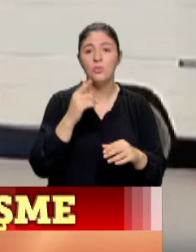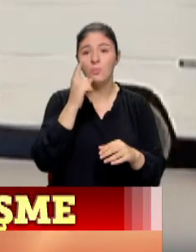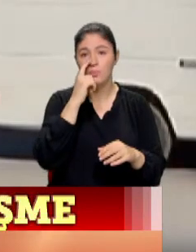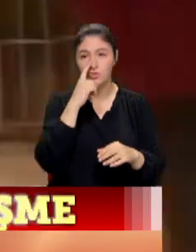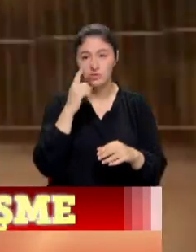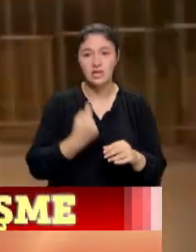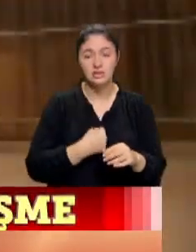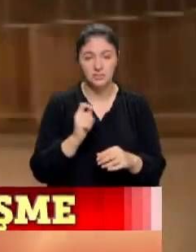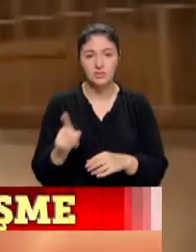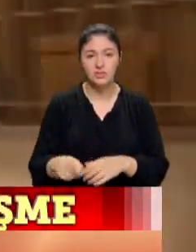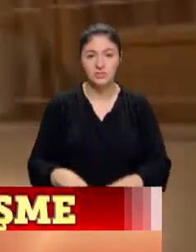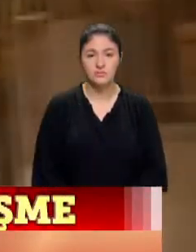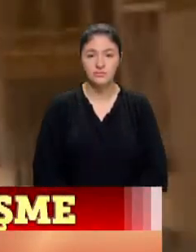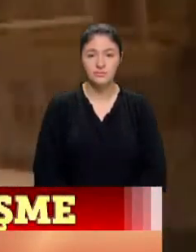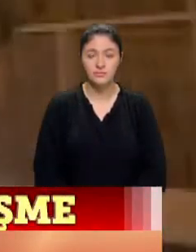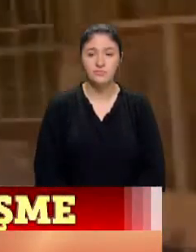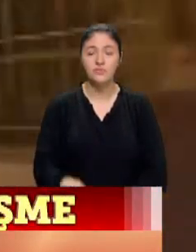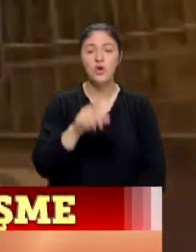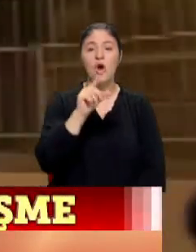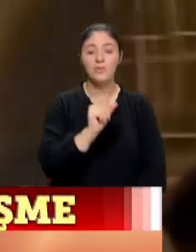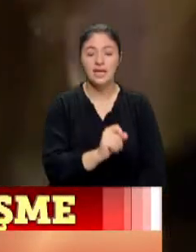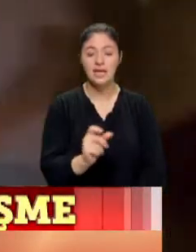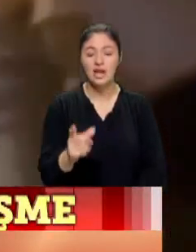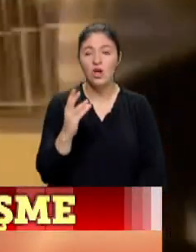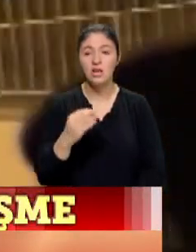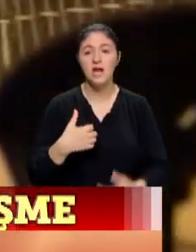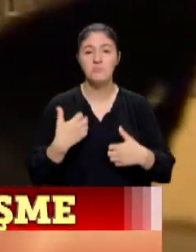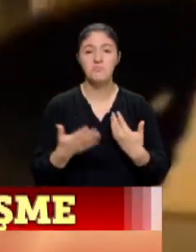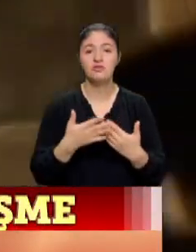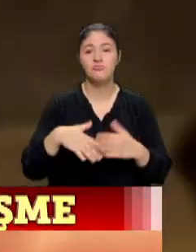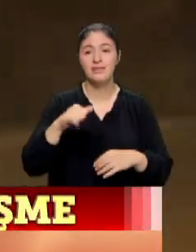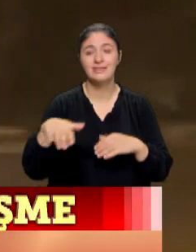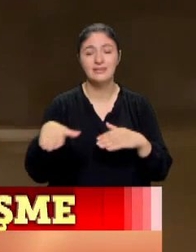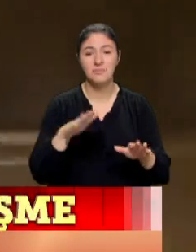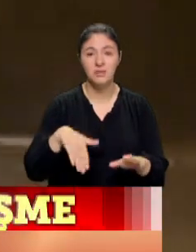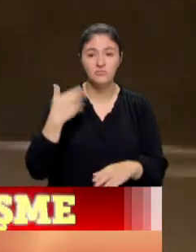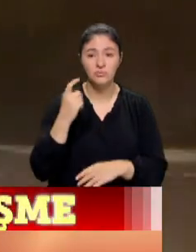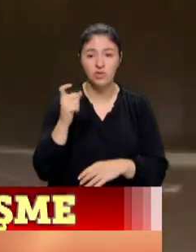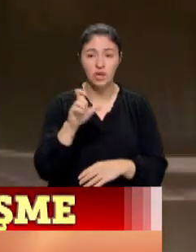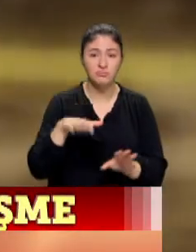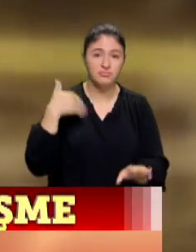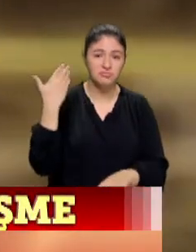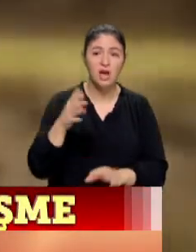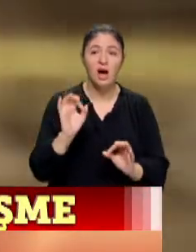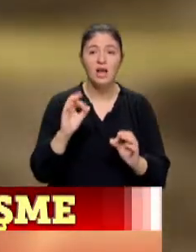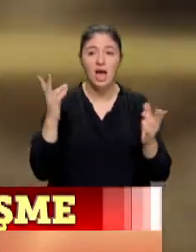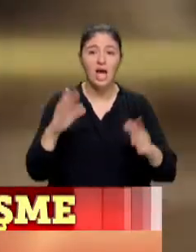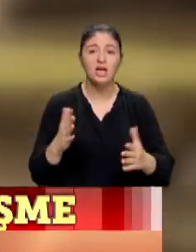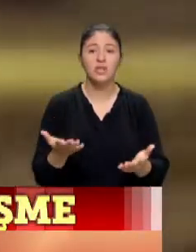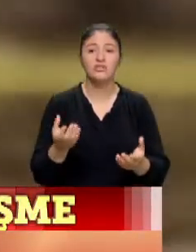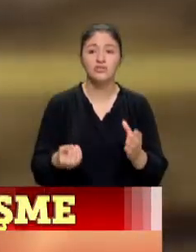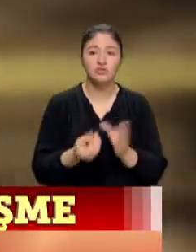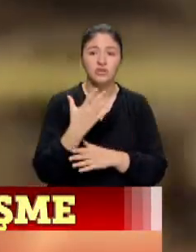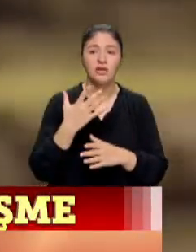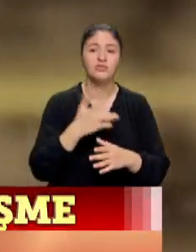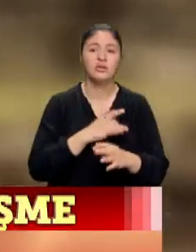Burdur'da da hissedildi. 11 ile etkileyen Kahramanmaraş merkezi depremlerin üzerinden 9 ay geçti. Hala enkazdan çıkan